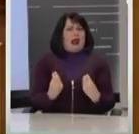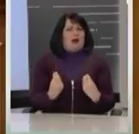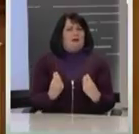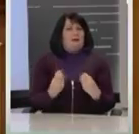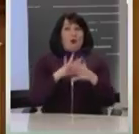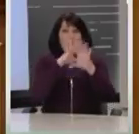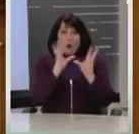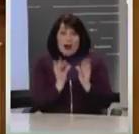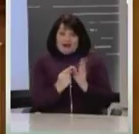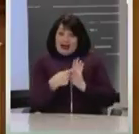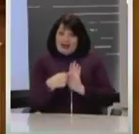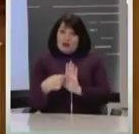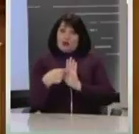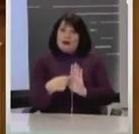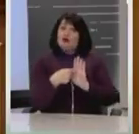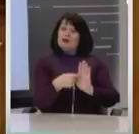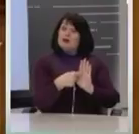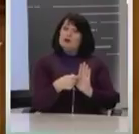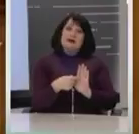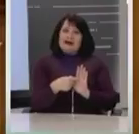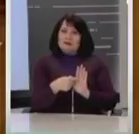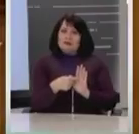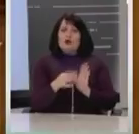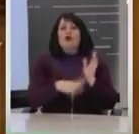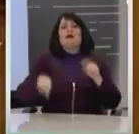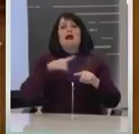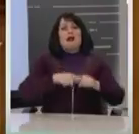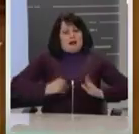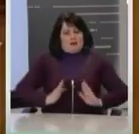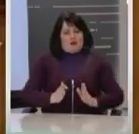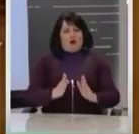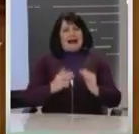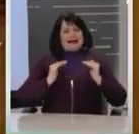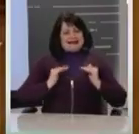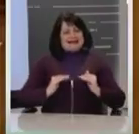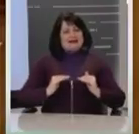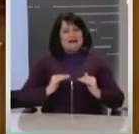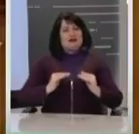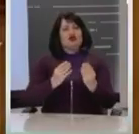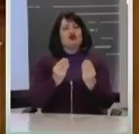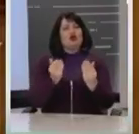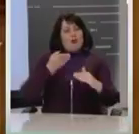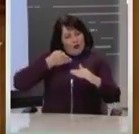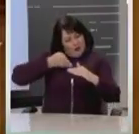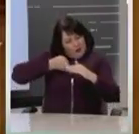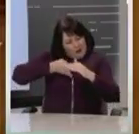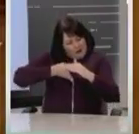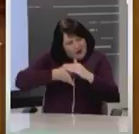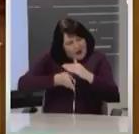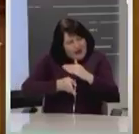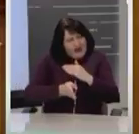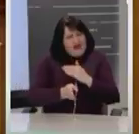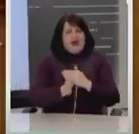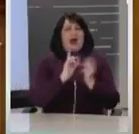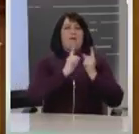Αυτά είναι σημεία που καταδεικνύουν ότι η χώρα βαδίζει με σταθερό και σίγουρο τρόπο προς την έξοδο από